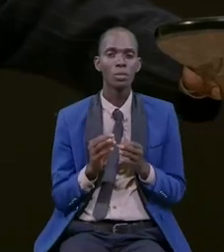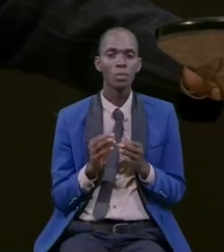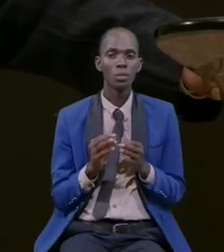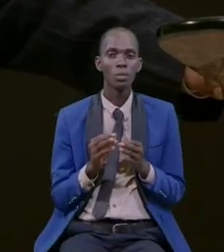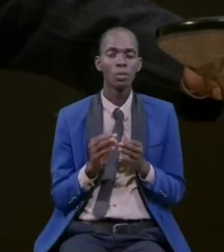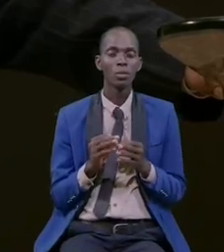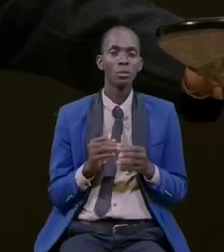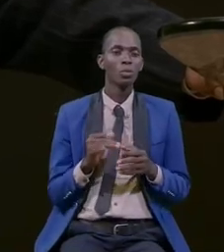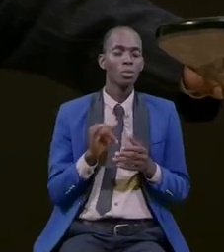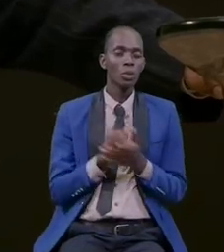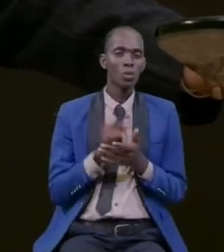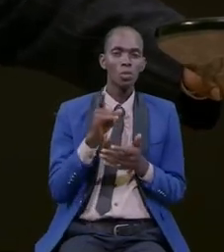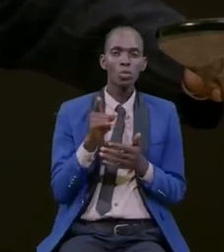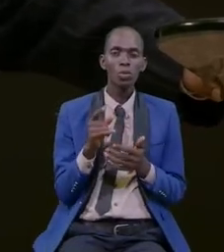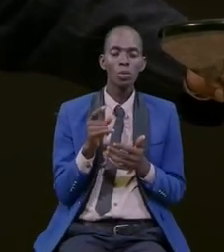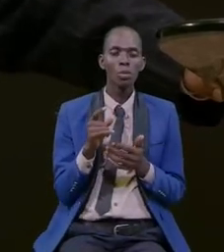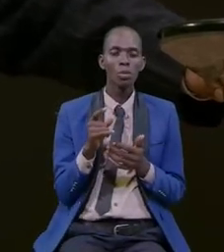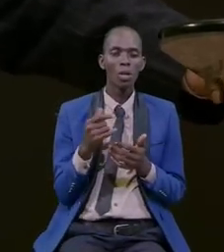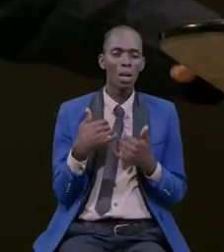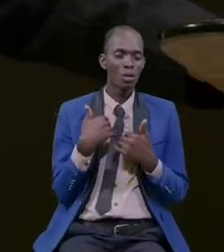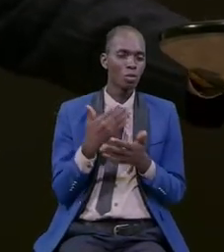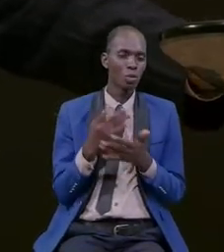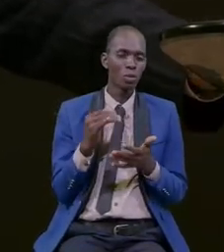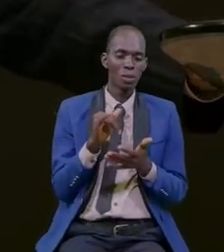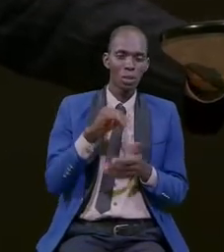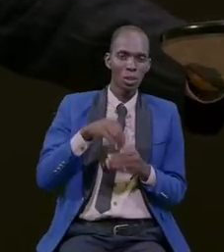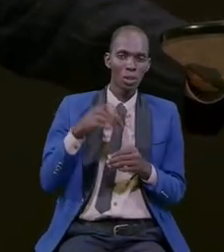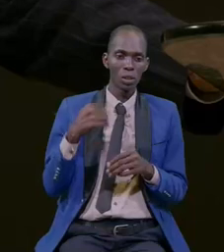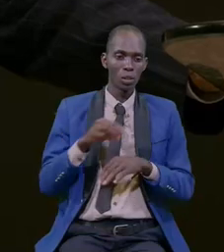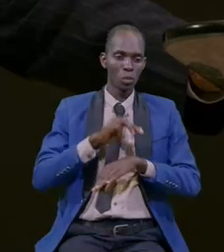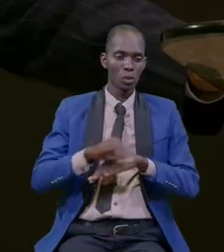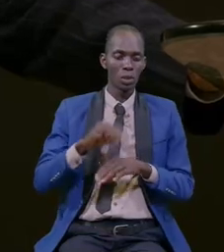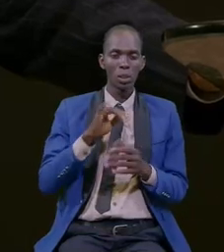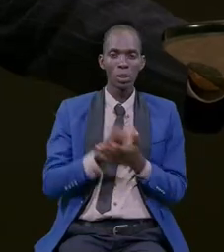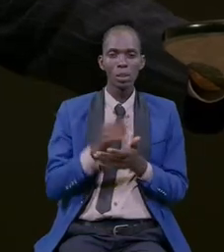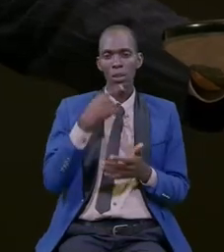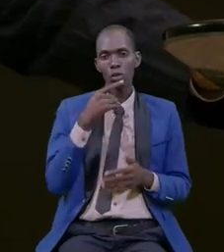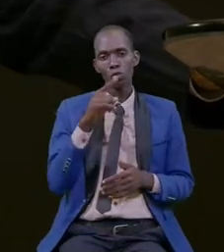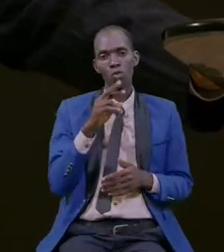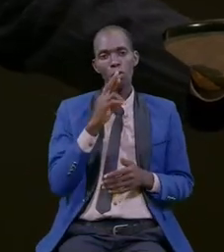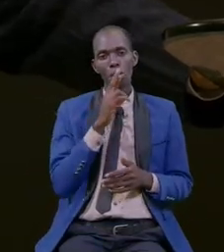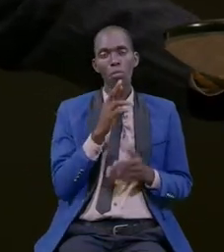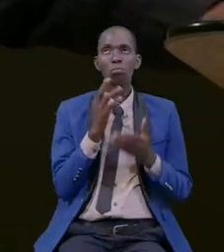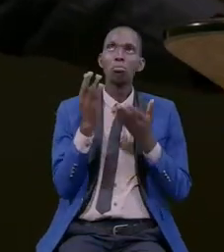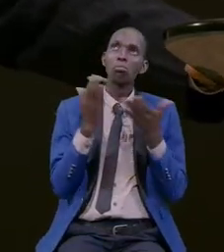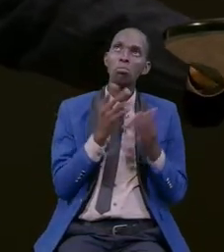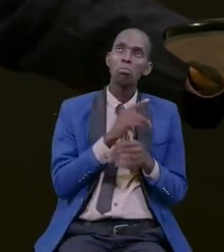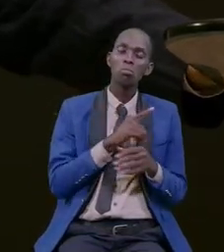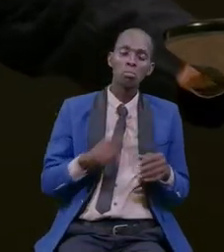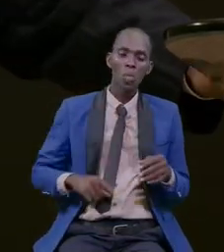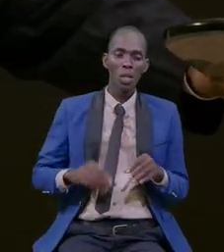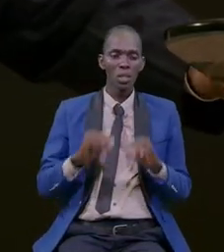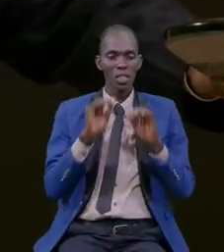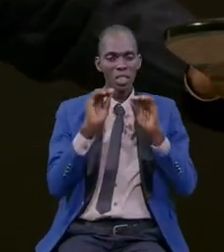dans le ministère disant que nous servons le Seigneur s'il y a quelqu'un que nous aimons plus que le Seigneur